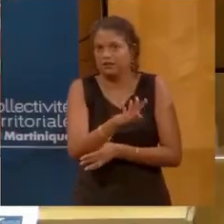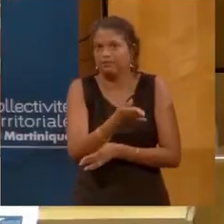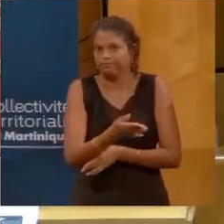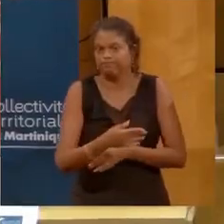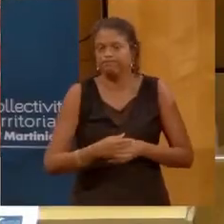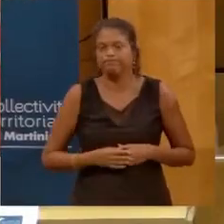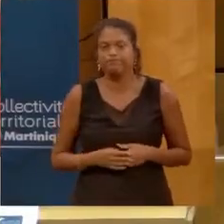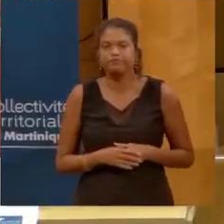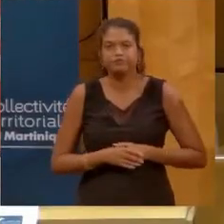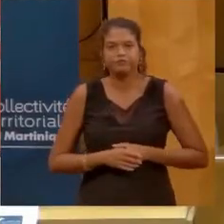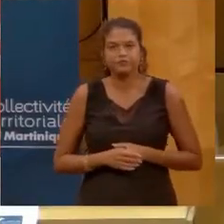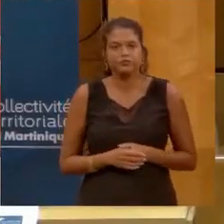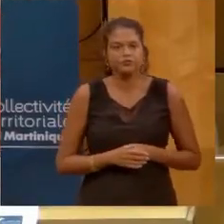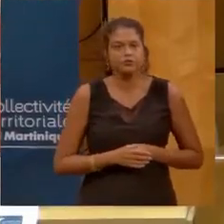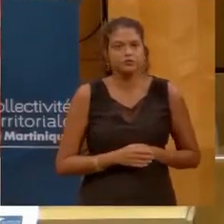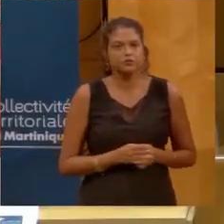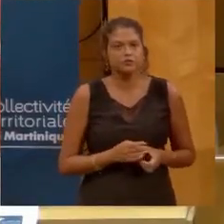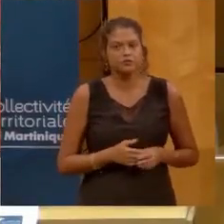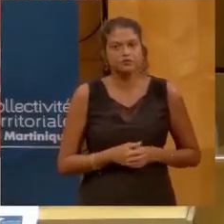Bien.